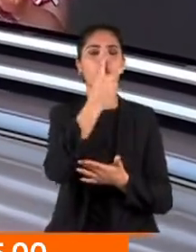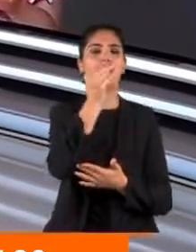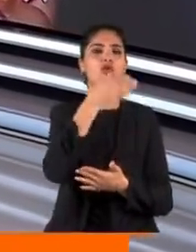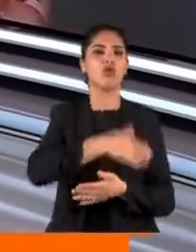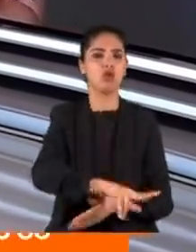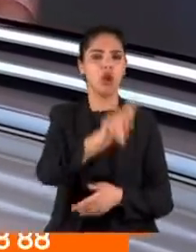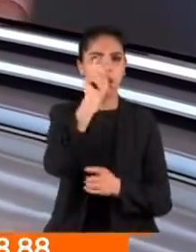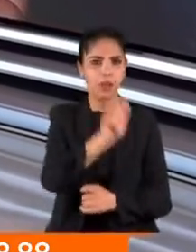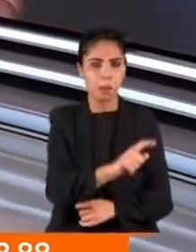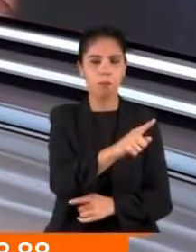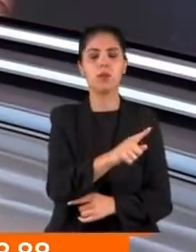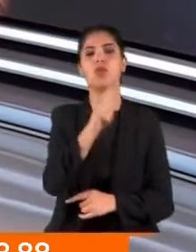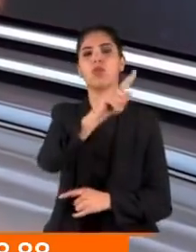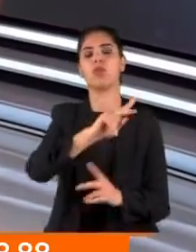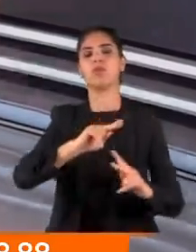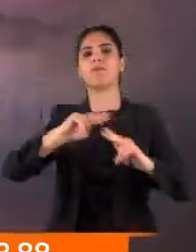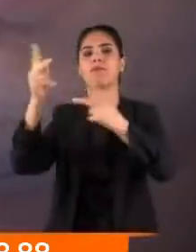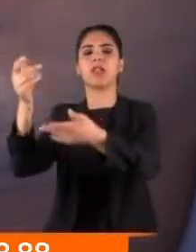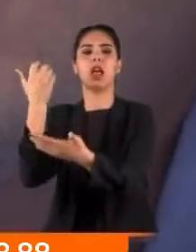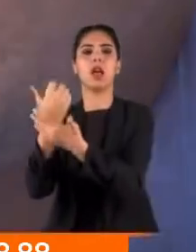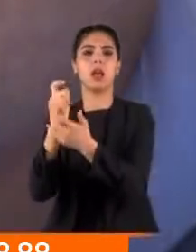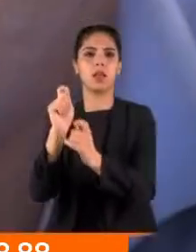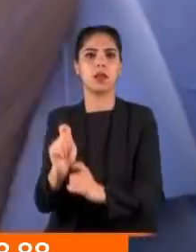yaptıkları bununla da sınırlı değil.